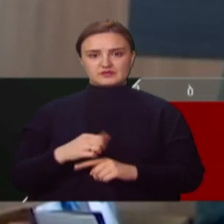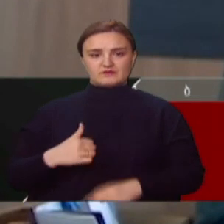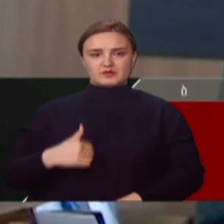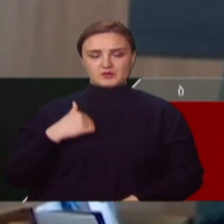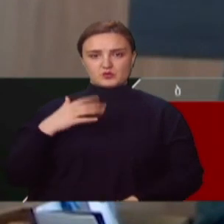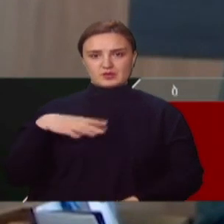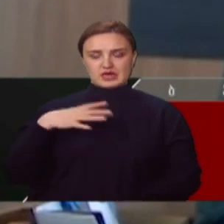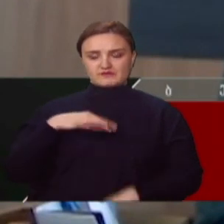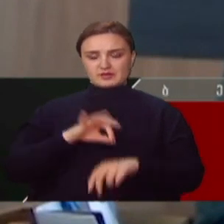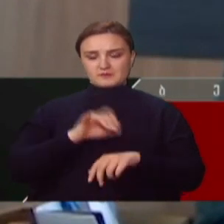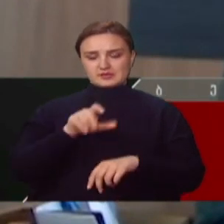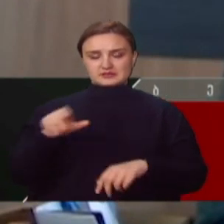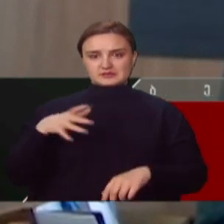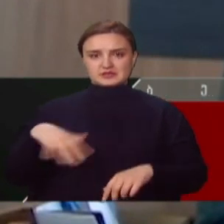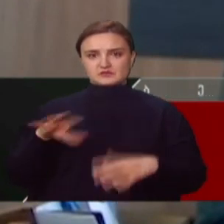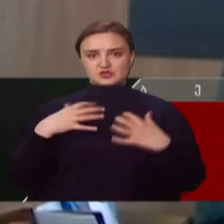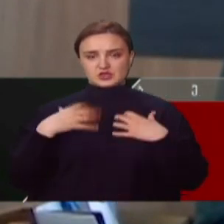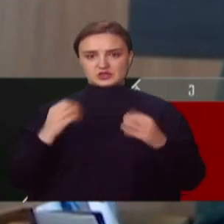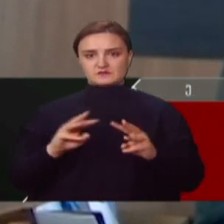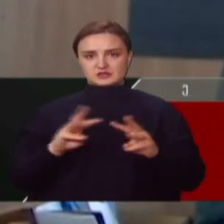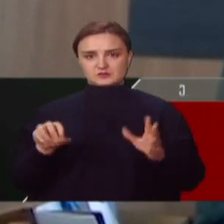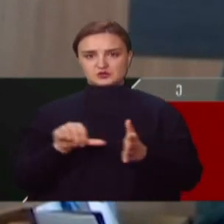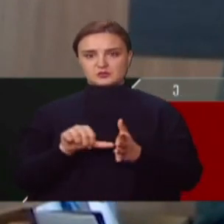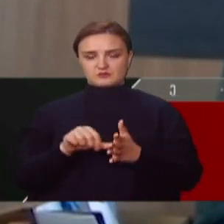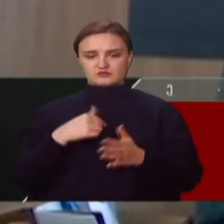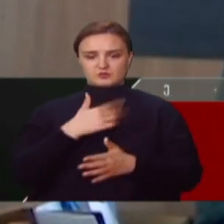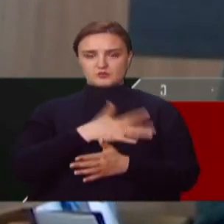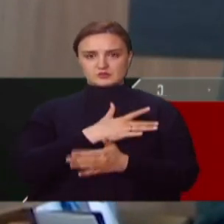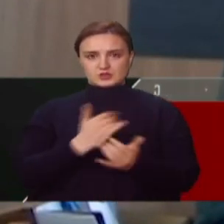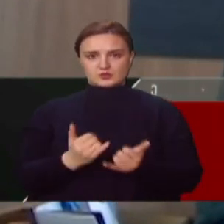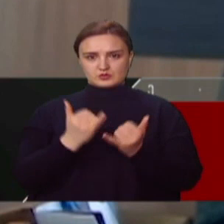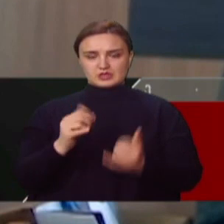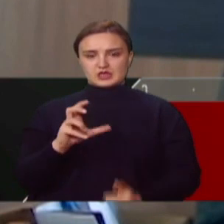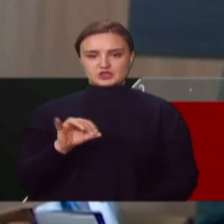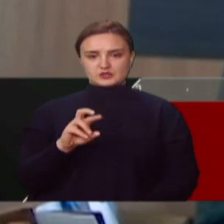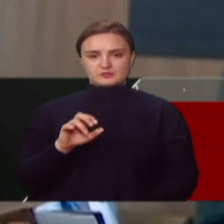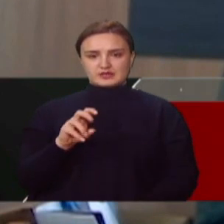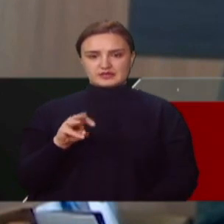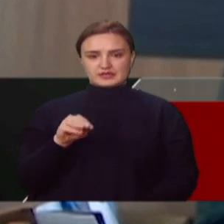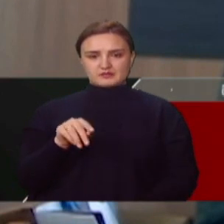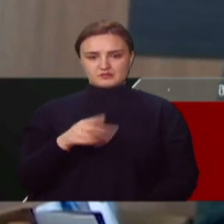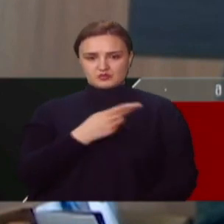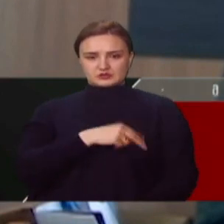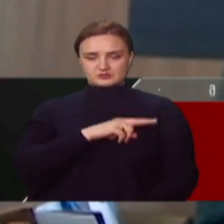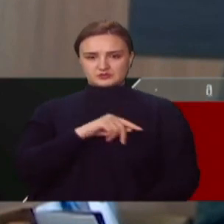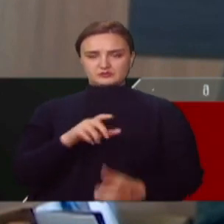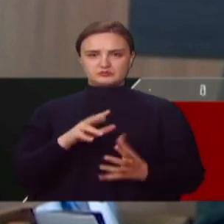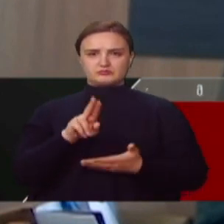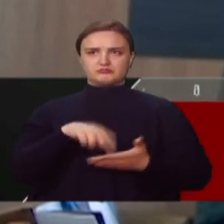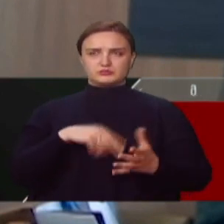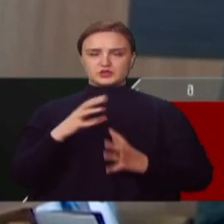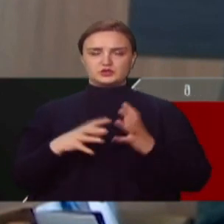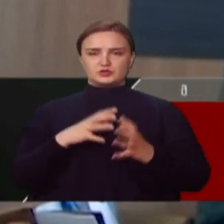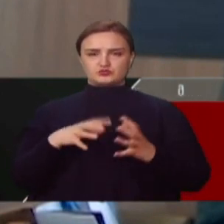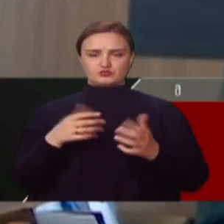რომ ქართულ პაციენტებს საქართველოს ჯანდაცვის სამინისტროს დახმარებით უწევთ მომსახურებას. აჯიბადემის ჰოსპიტალი აკრედიტებულია საერთაშორისო ერთობლივი